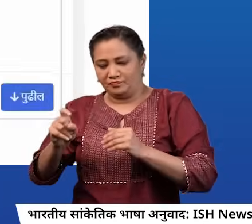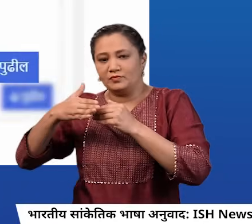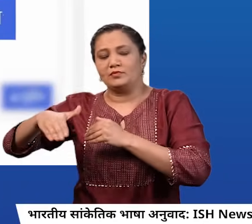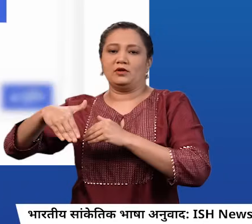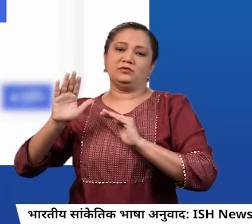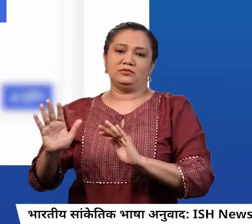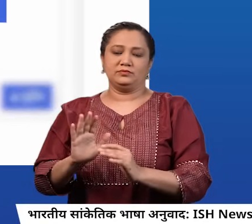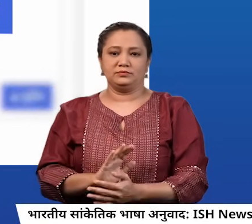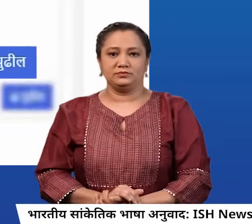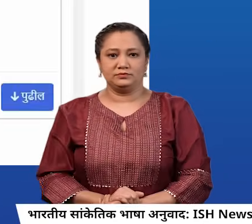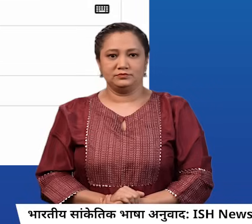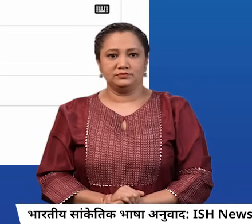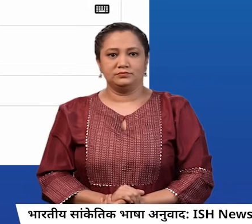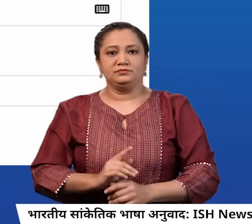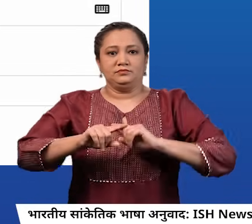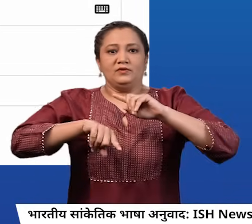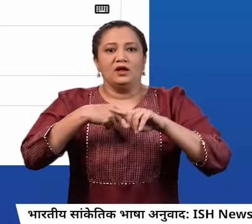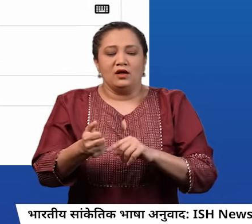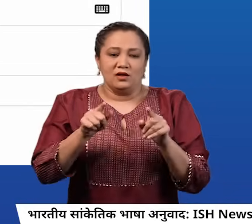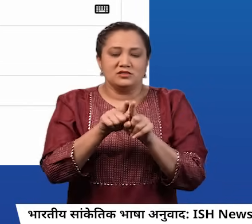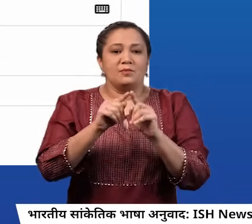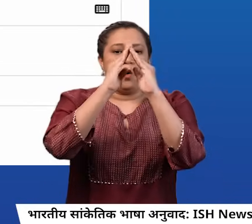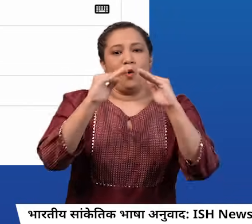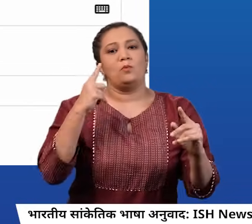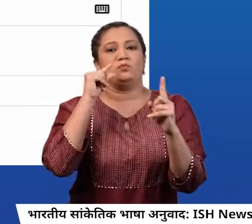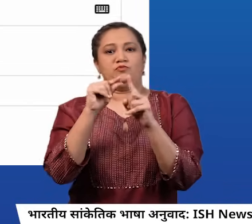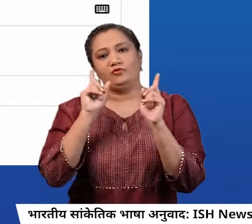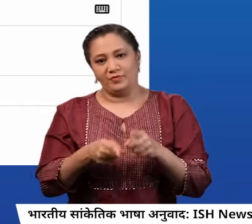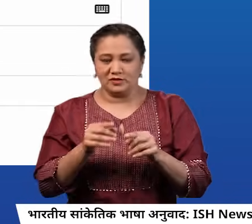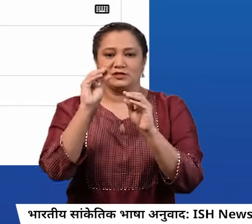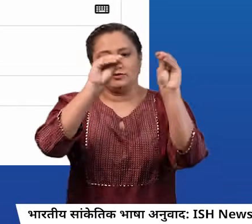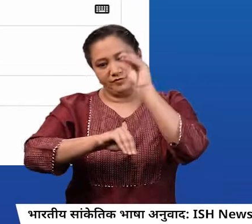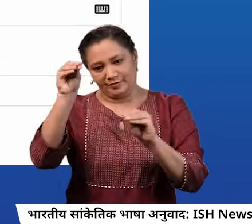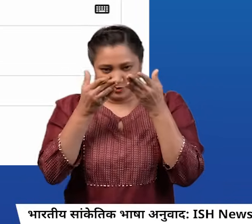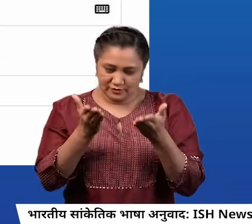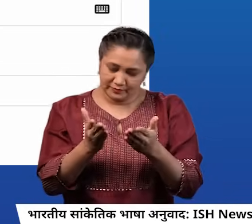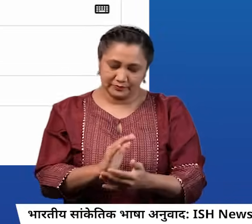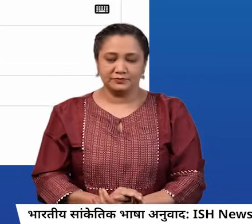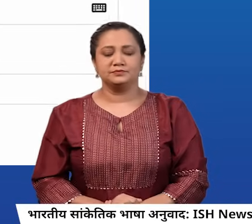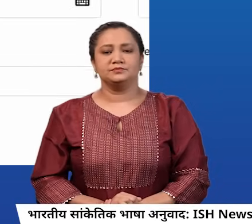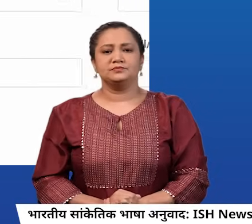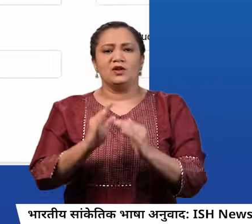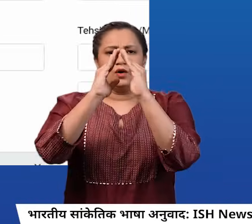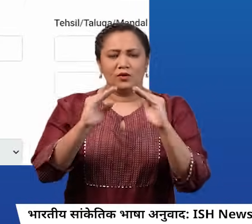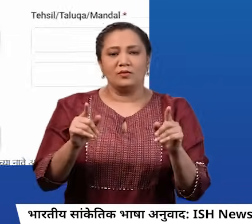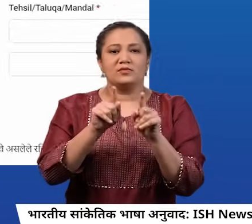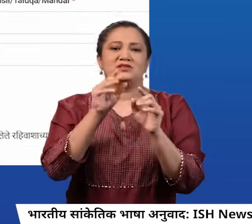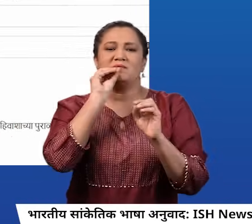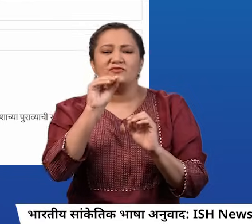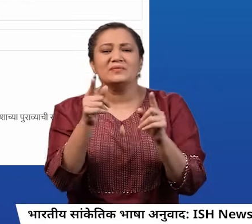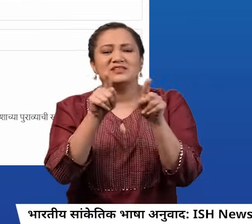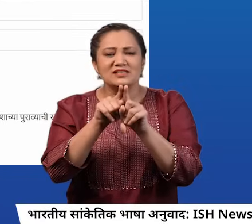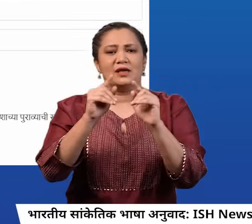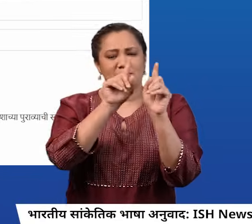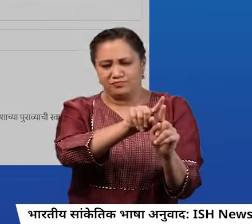पुढ़ील, हे बटन दाबैचे, आताया टप्ट्या आत आपलेया रहिवासाचा पत्याशी संबंधित तप्षिल अपन भरना रहोत, त्या सथी इत्थे विचारले